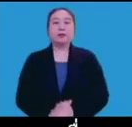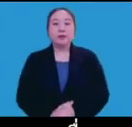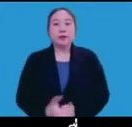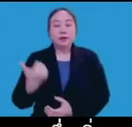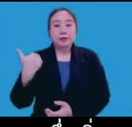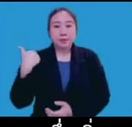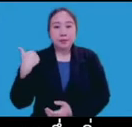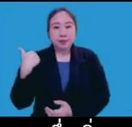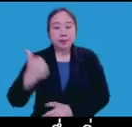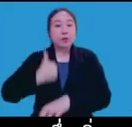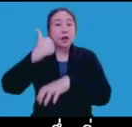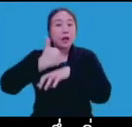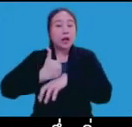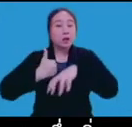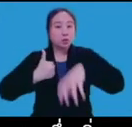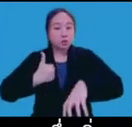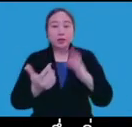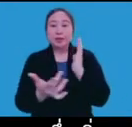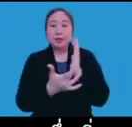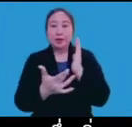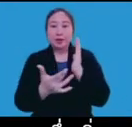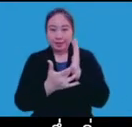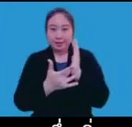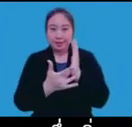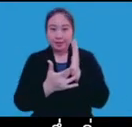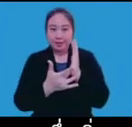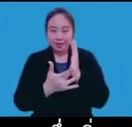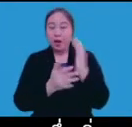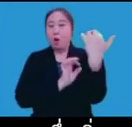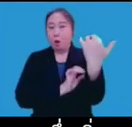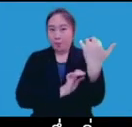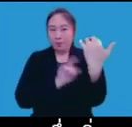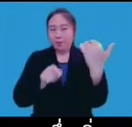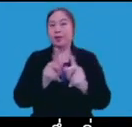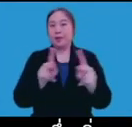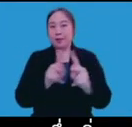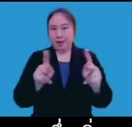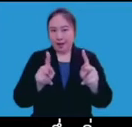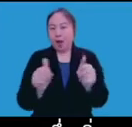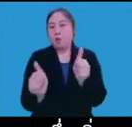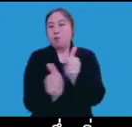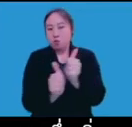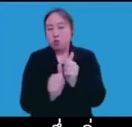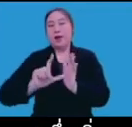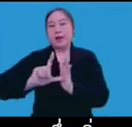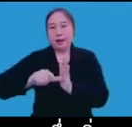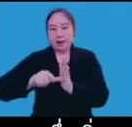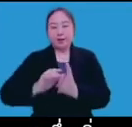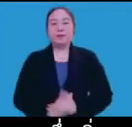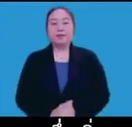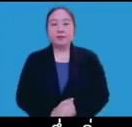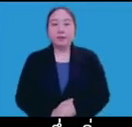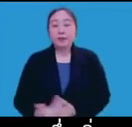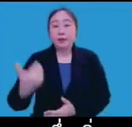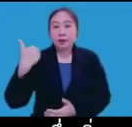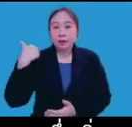ล้วก็มีท่านผู้อำนวยการศูนย์เทคโนโลยีอิเล็กทรอนิกส์และคอมพิวเตอร์แห่งชาติเป็นกรรมการและผู้ช่วยเลขานุการ